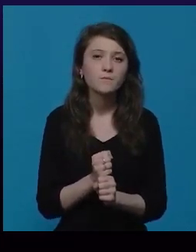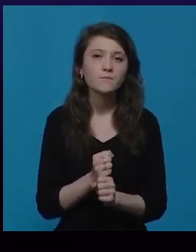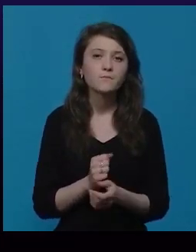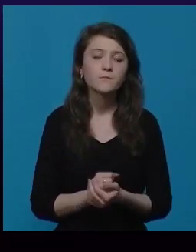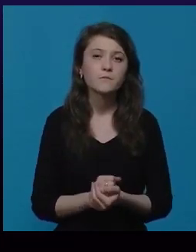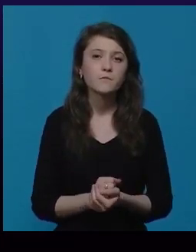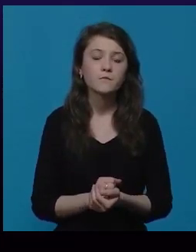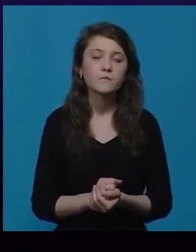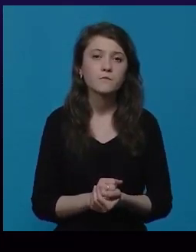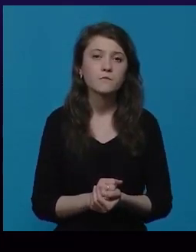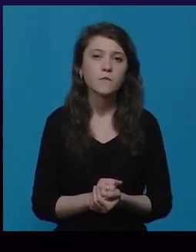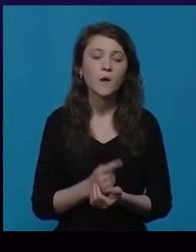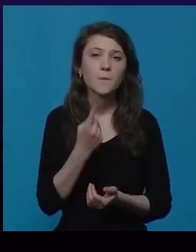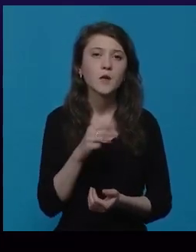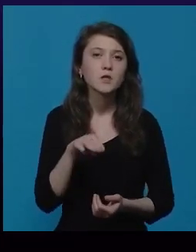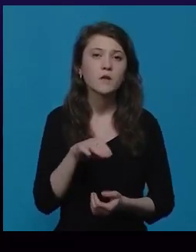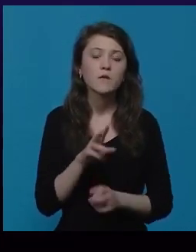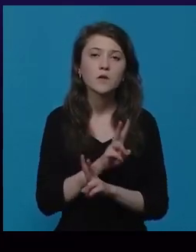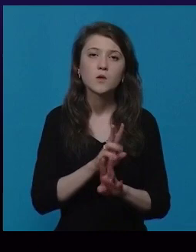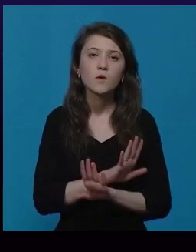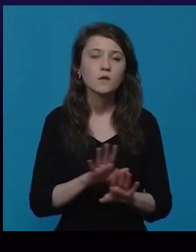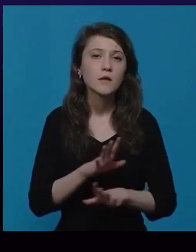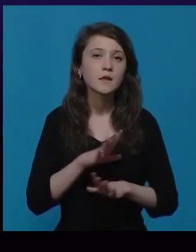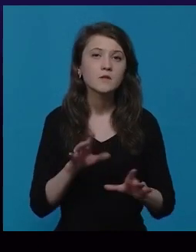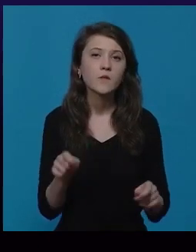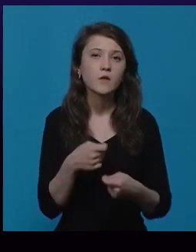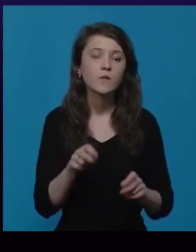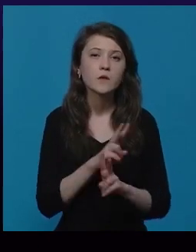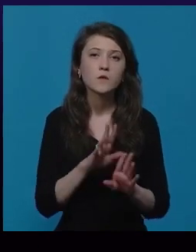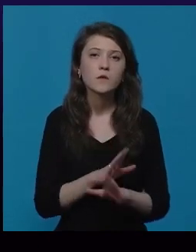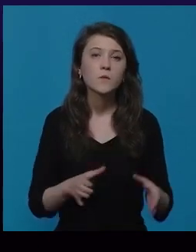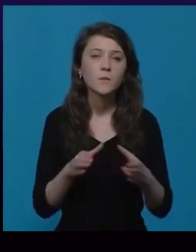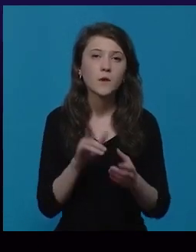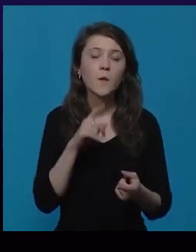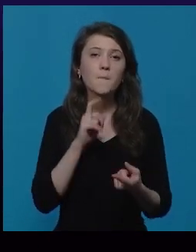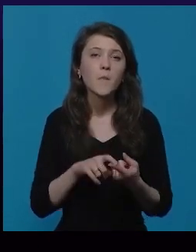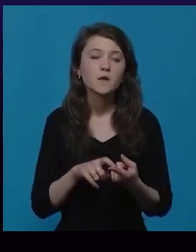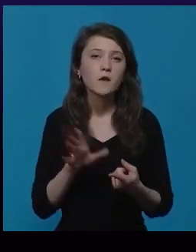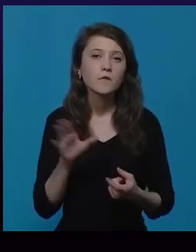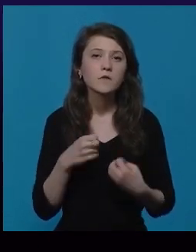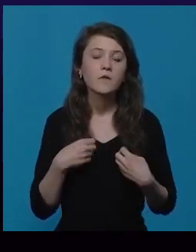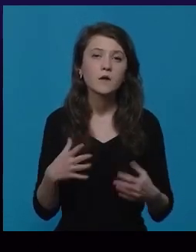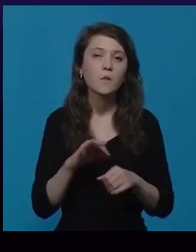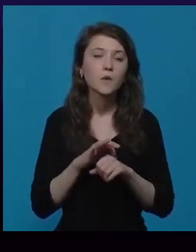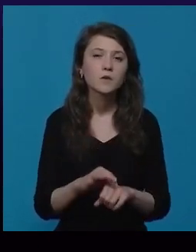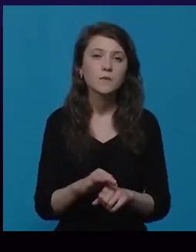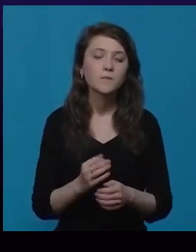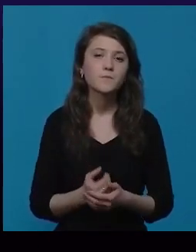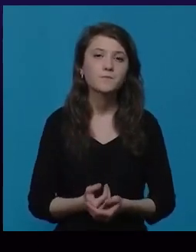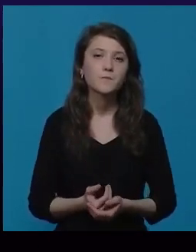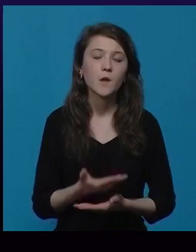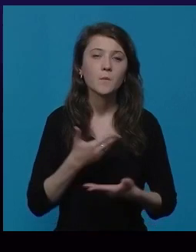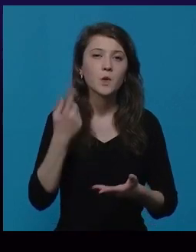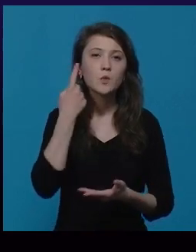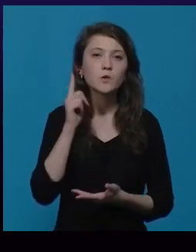Перший травня ніхто ніде не святкував, ніхто не збирався, і пасхальні всі свята пройшли, навіть ми думали, що